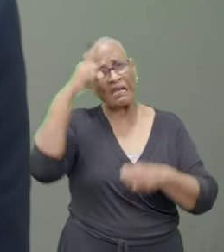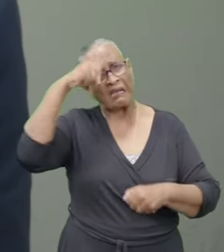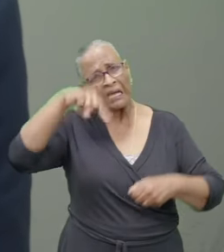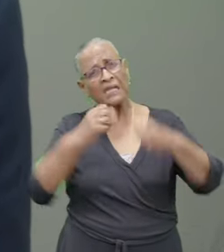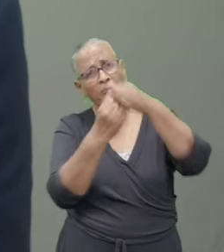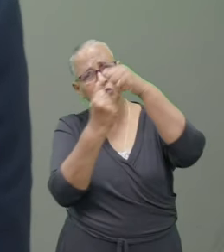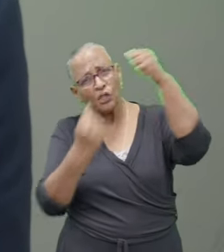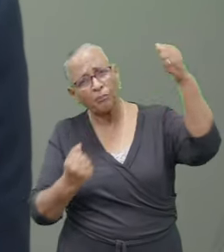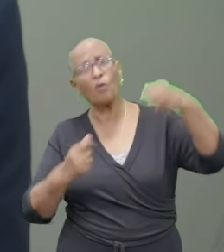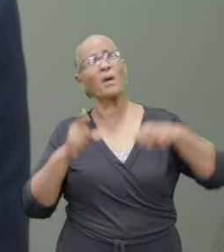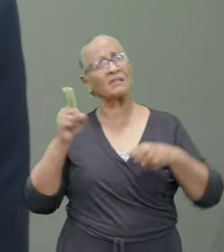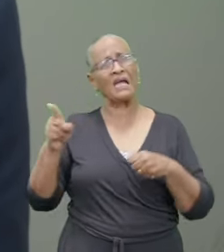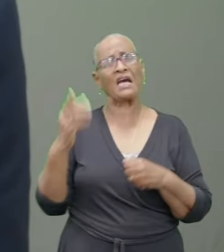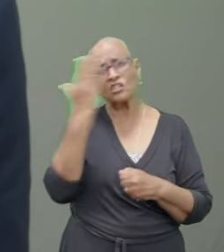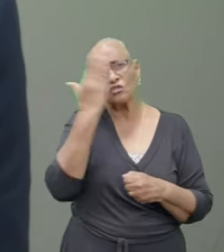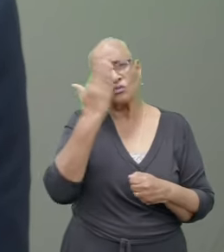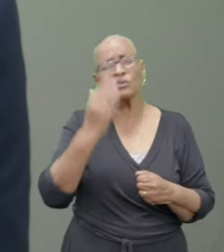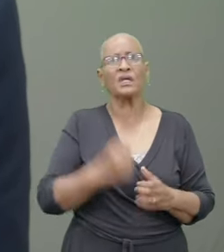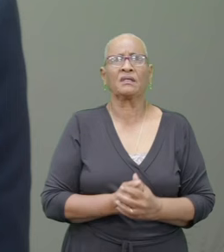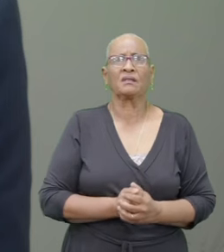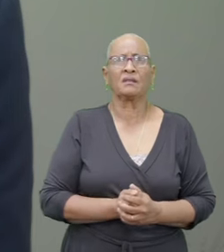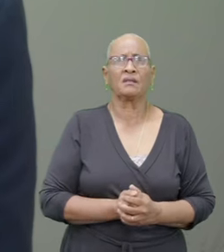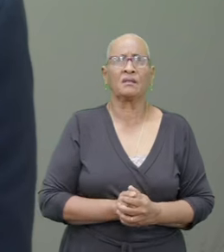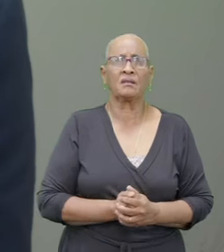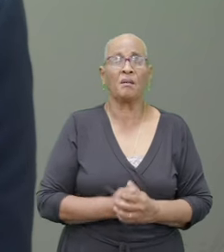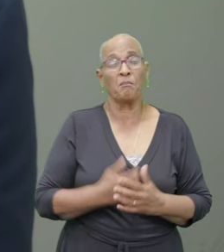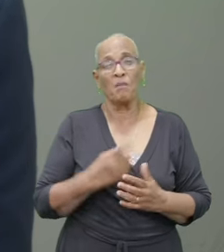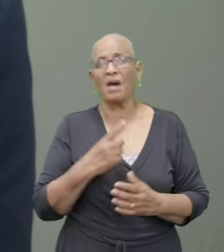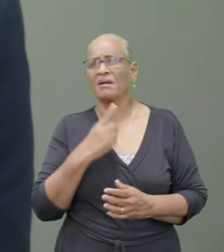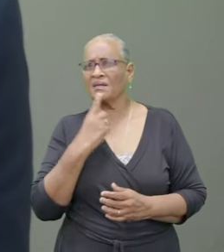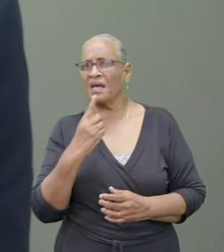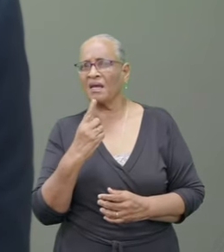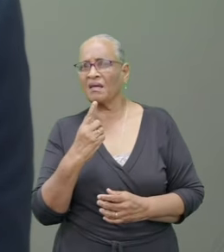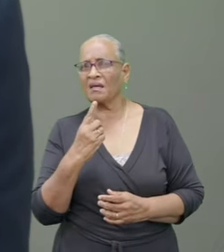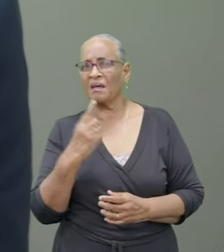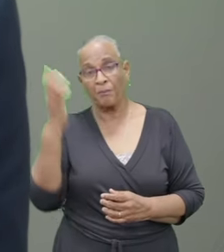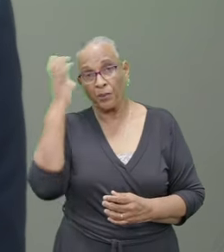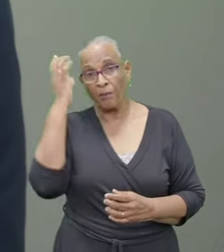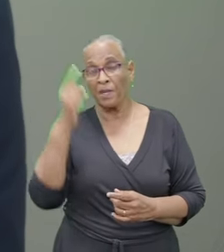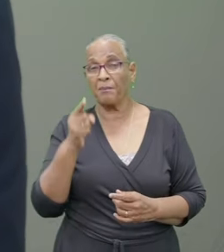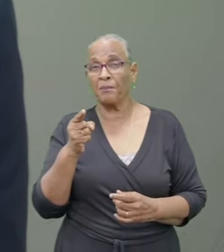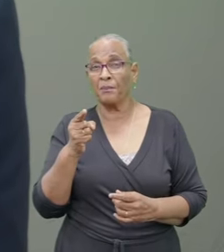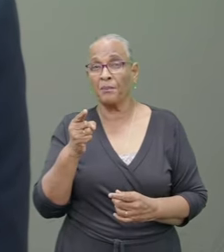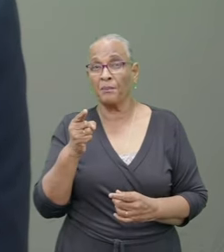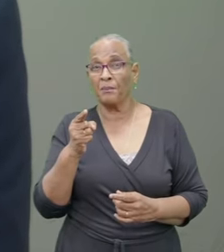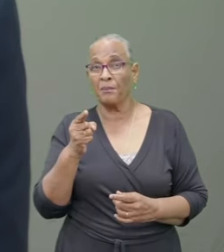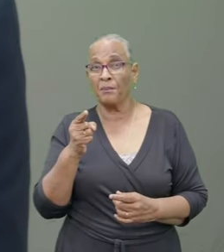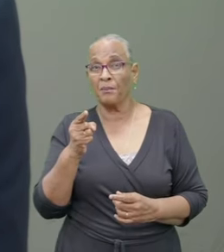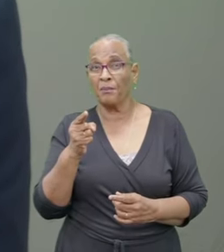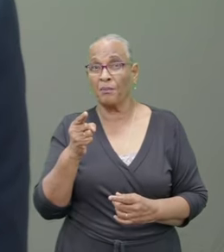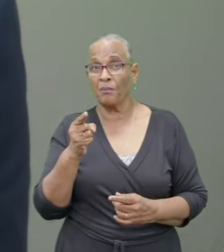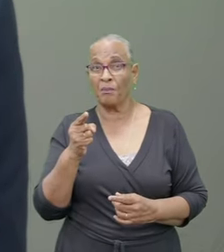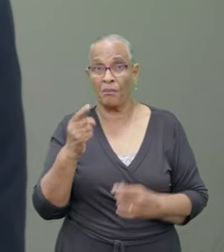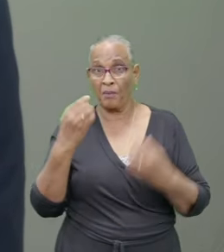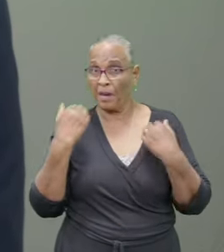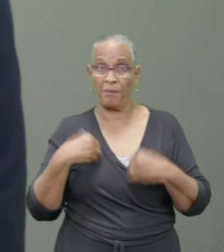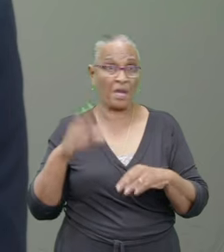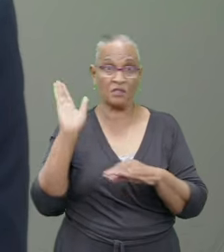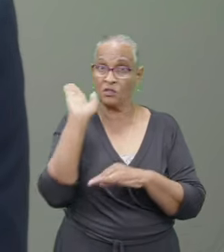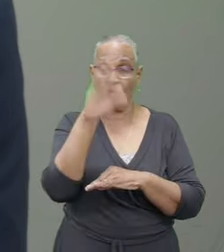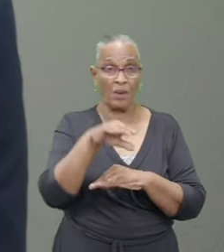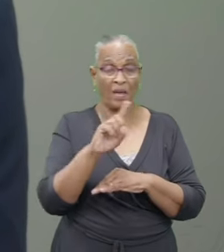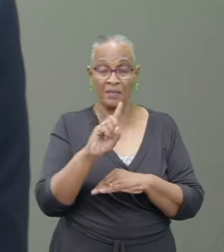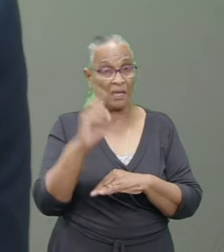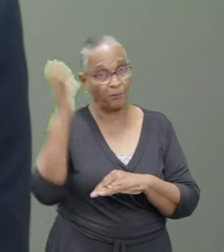het probleem ligt niet primair, of laat me het goed zeggen, het probleem ligt niet voornamelijk bij het wegtrekken van algemeen